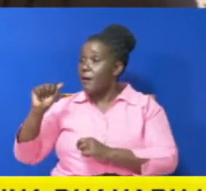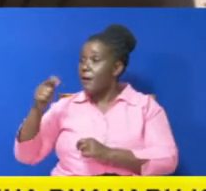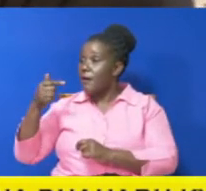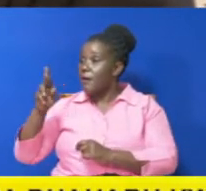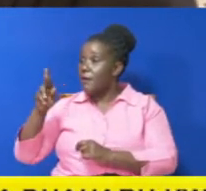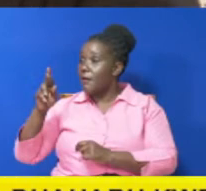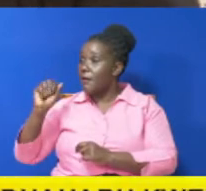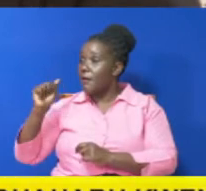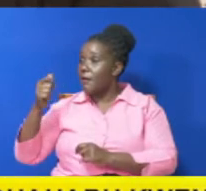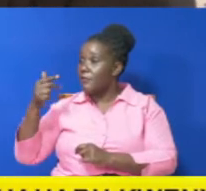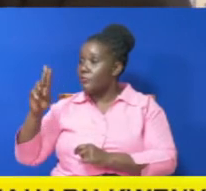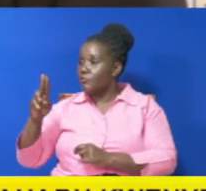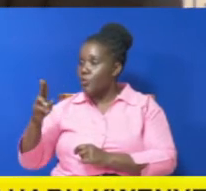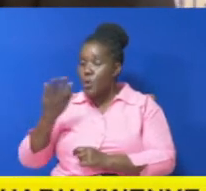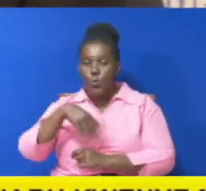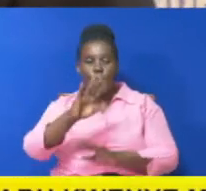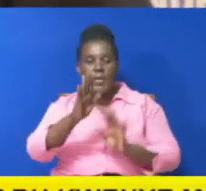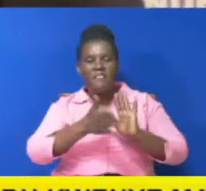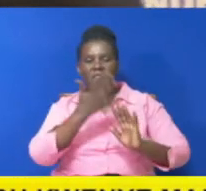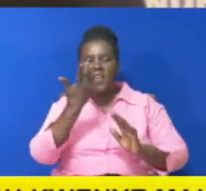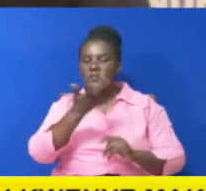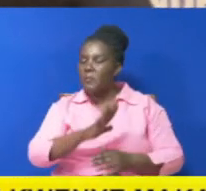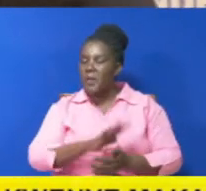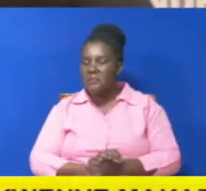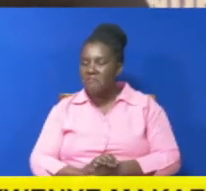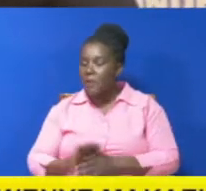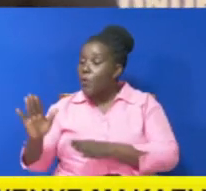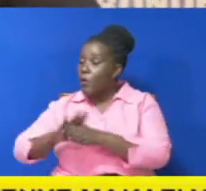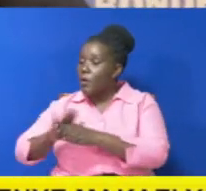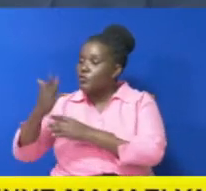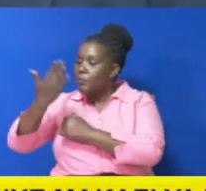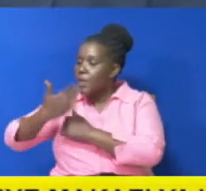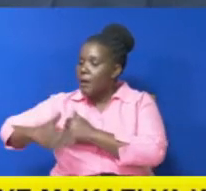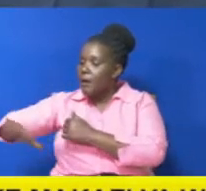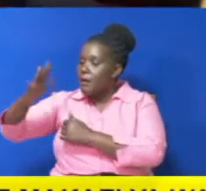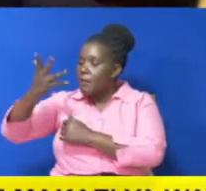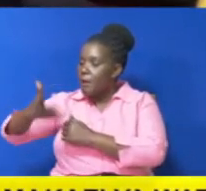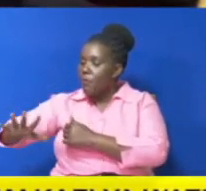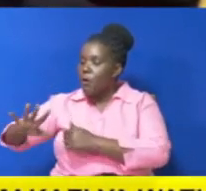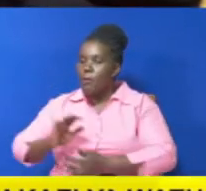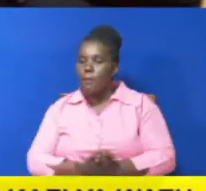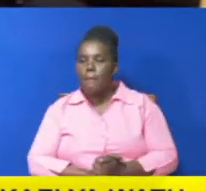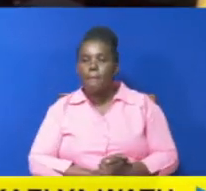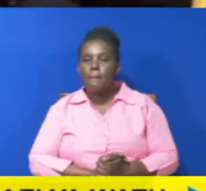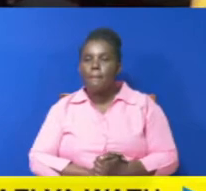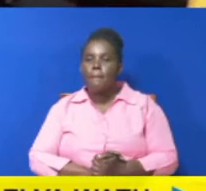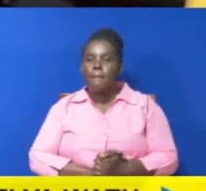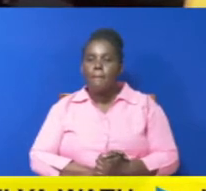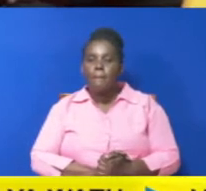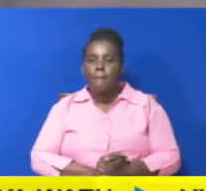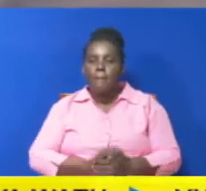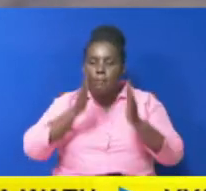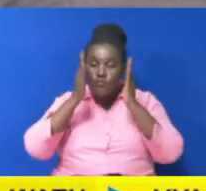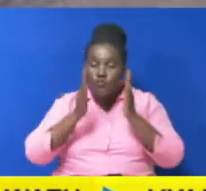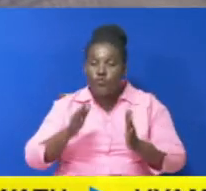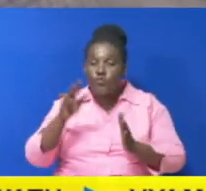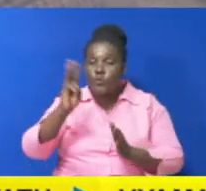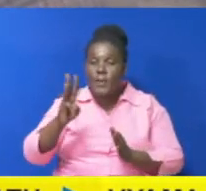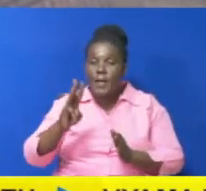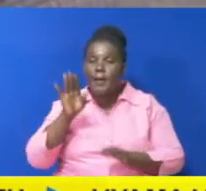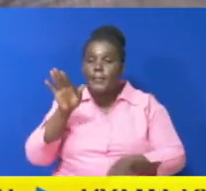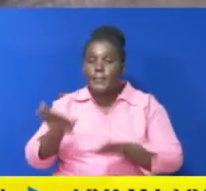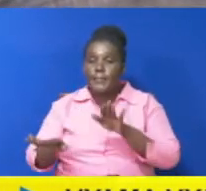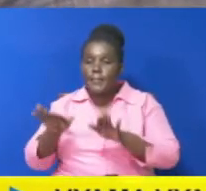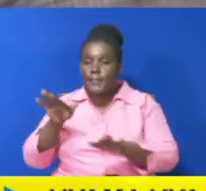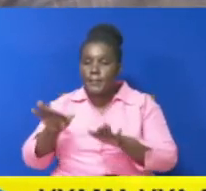mifugo yao kwenye vyanzo vya maji wananywesha katika maji katika bilika. Mkuu wa wilaya Singida Pascas